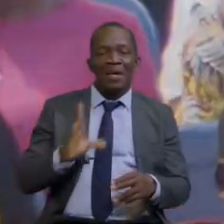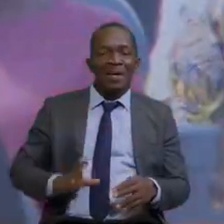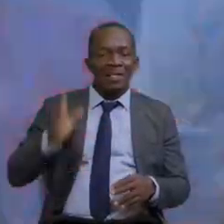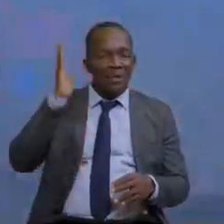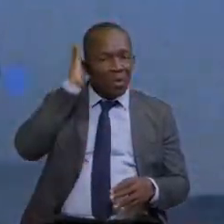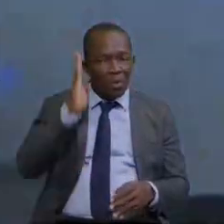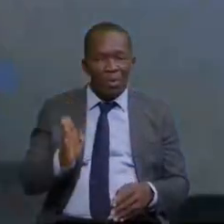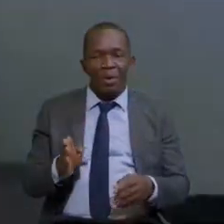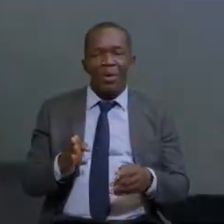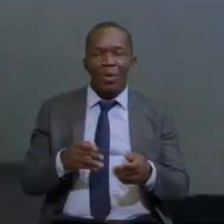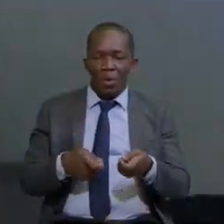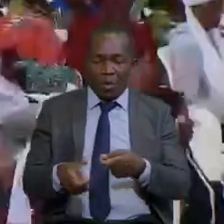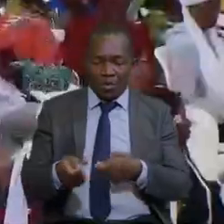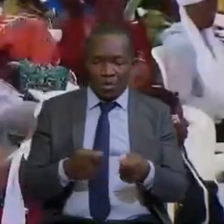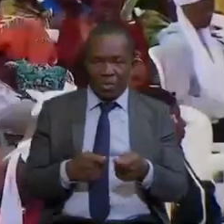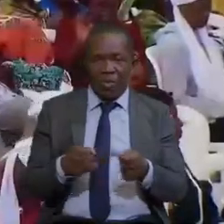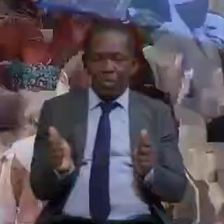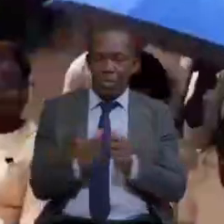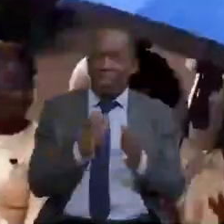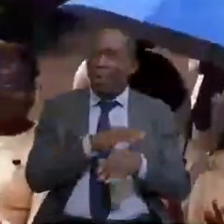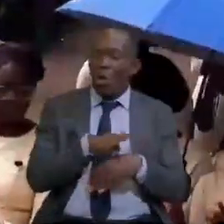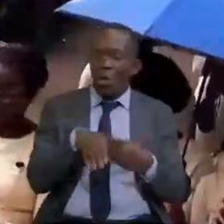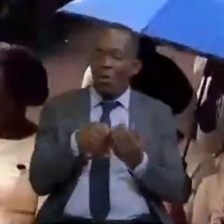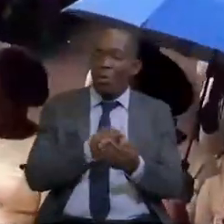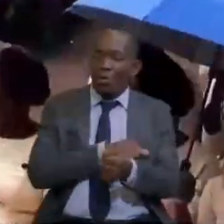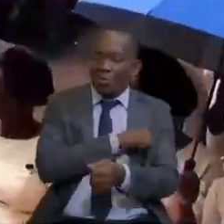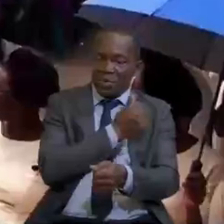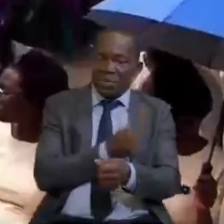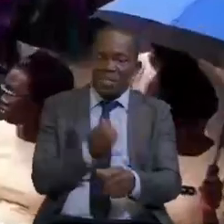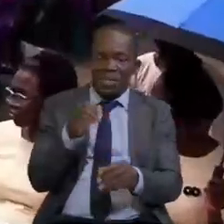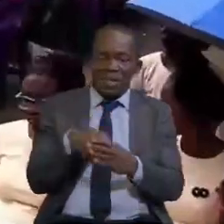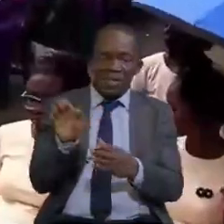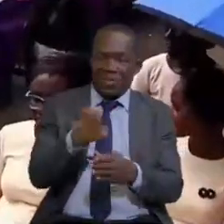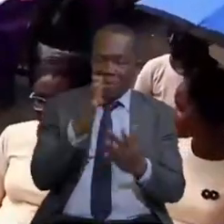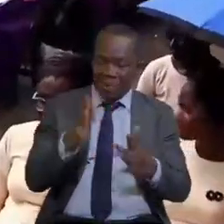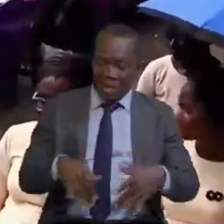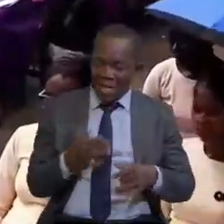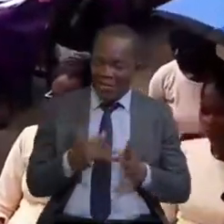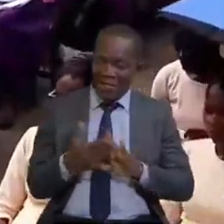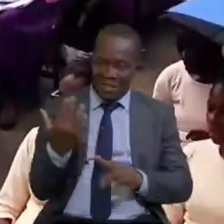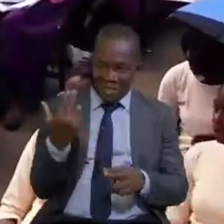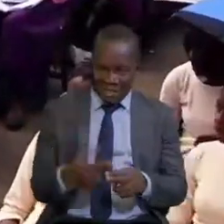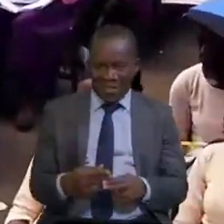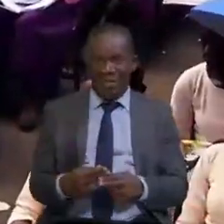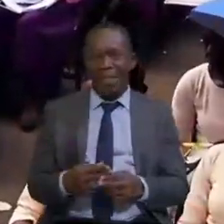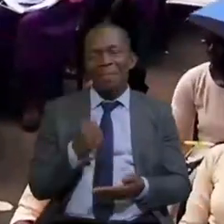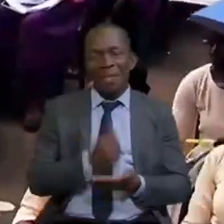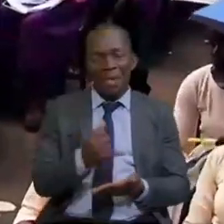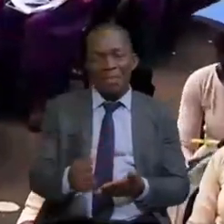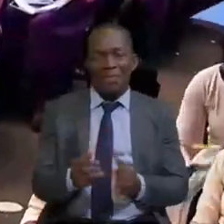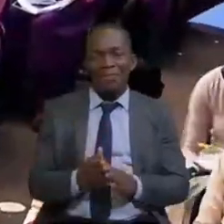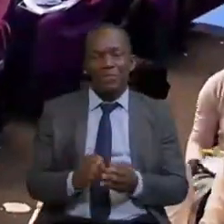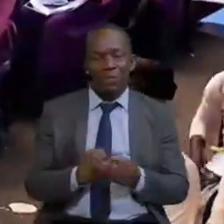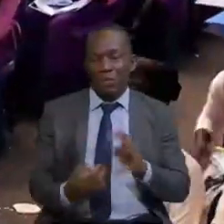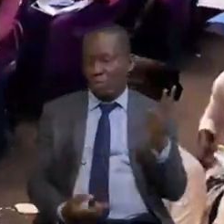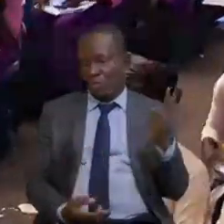autorité dans ta vie, même en ce jour, au nom de Jésus. Deuxième point maintenant. Deuxième